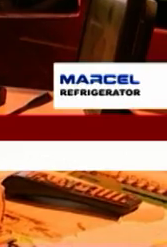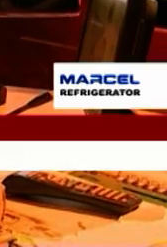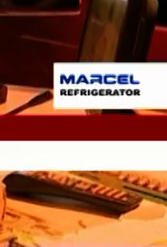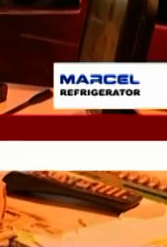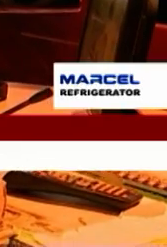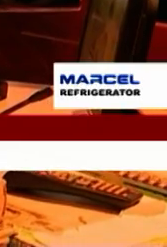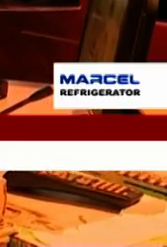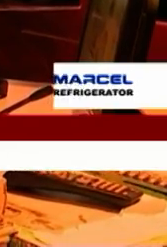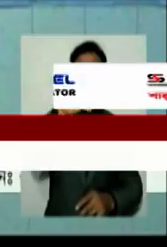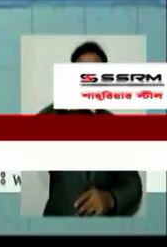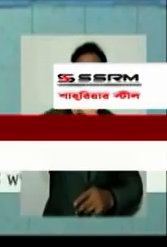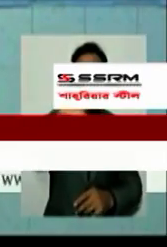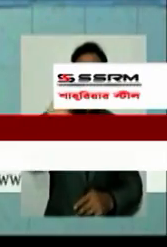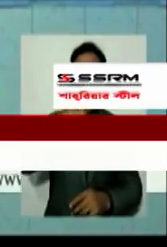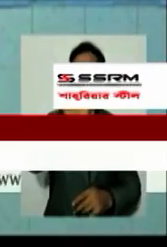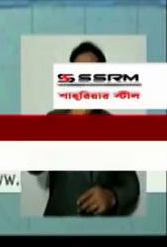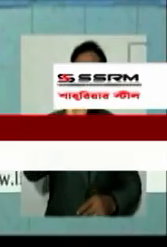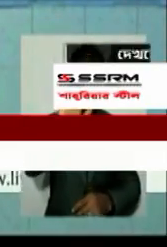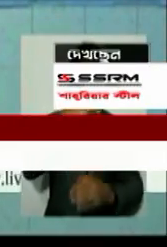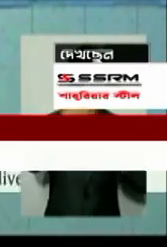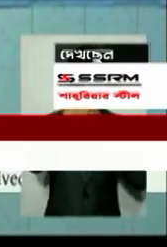অনুমতি। নমুনা সংগ্রহ বেড়েছে